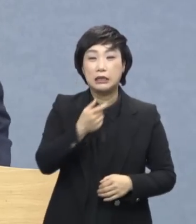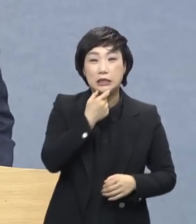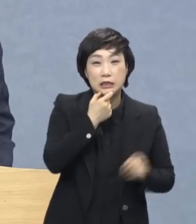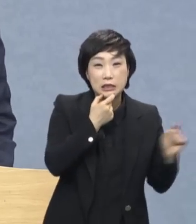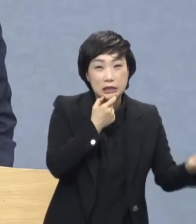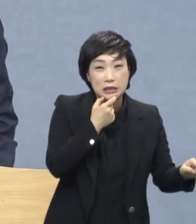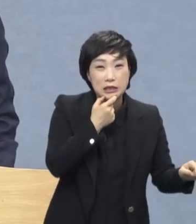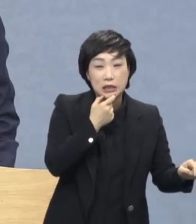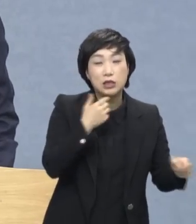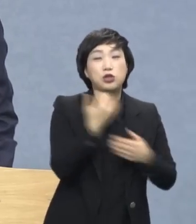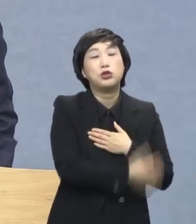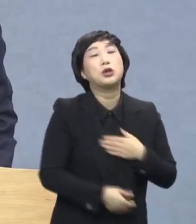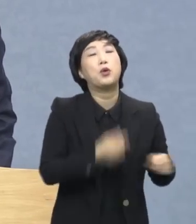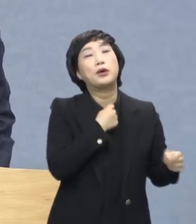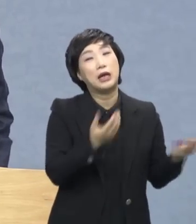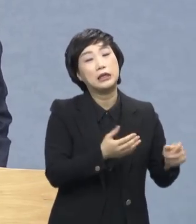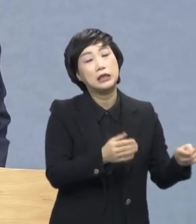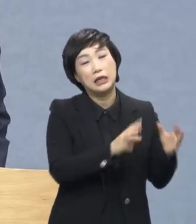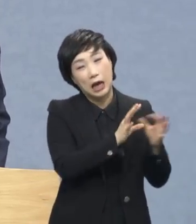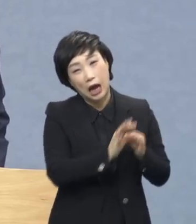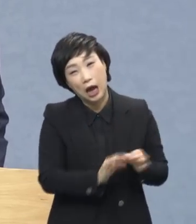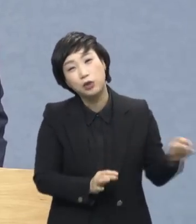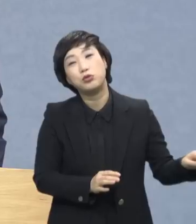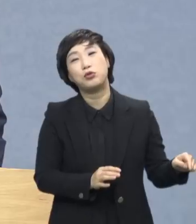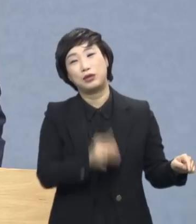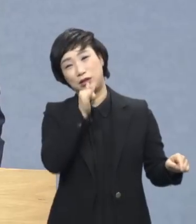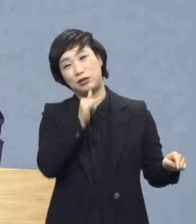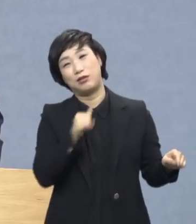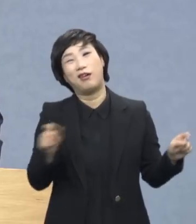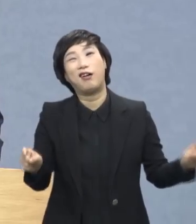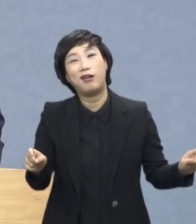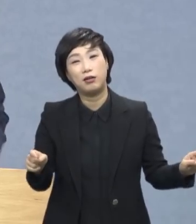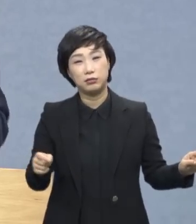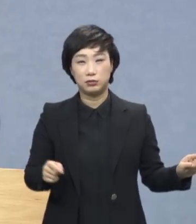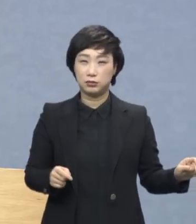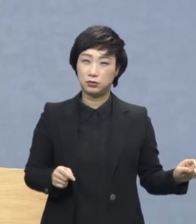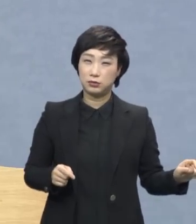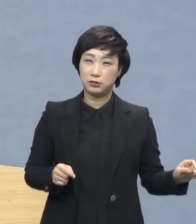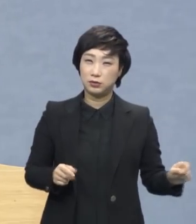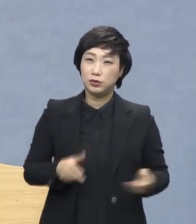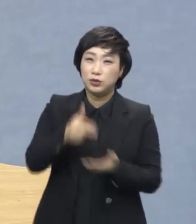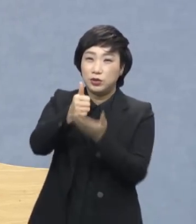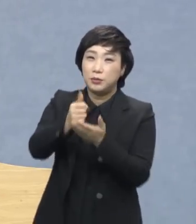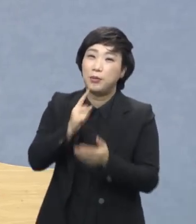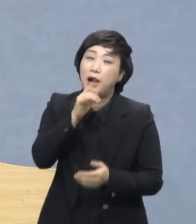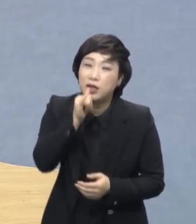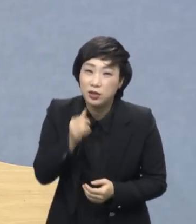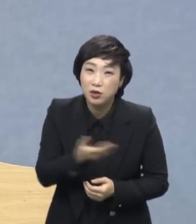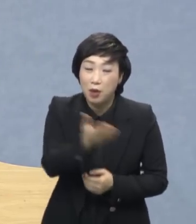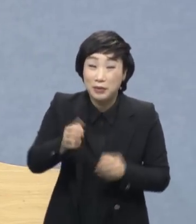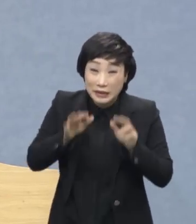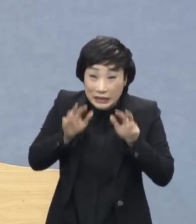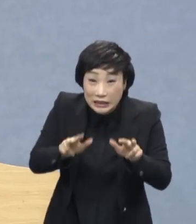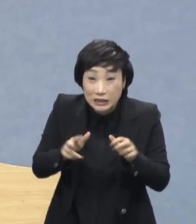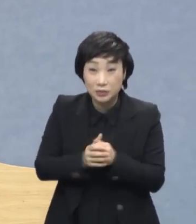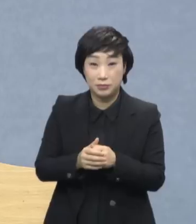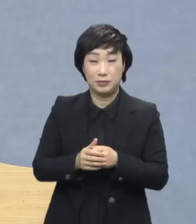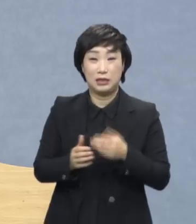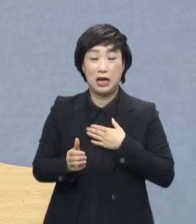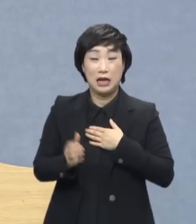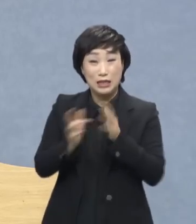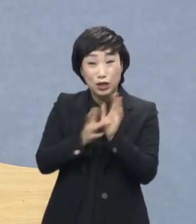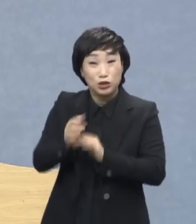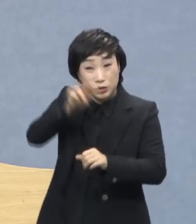싶은 육신의 소원이 계속 방해하고 있느냐 그 말이에요. 우리 주님도 지금 내가